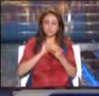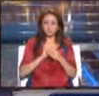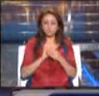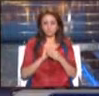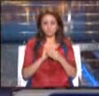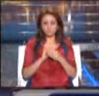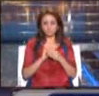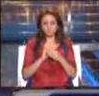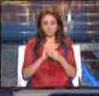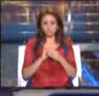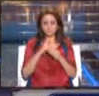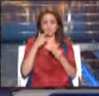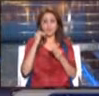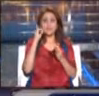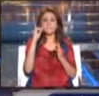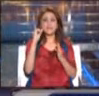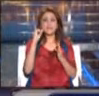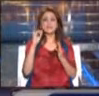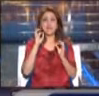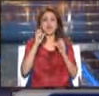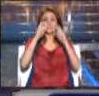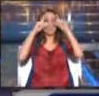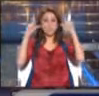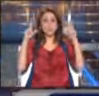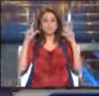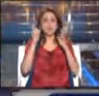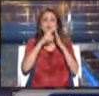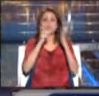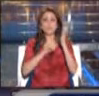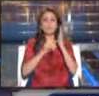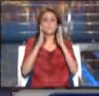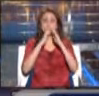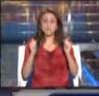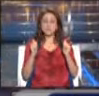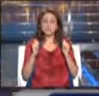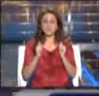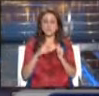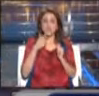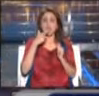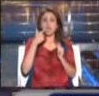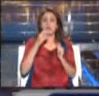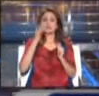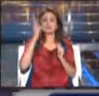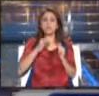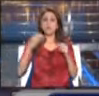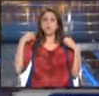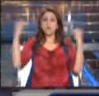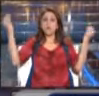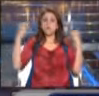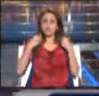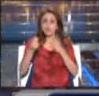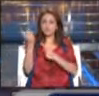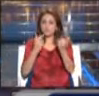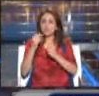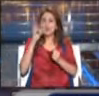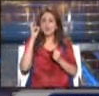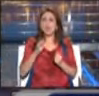عايزين في ماده واضحه في الدستور المصري ان يعترف بان الرياضه حق مكفول